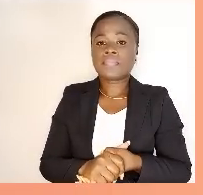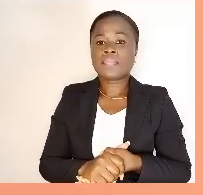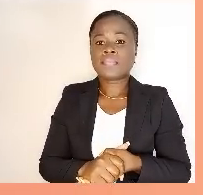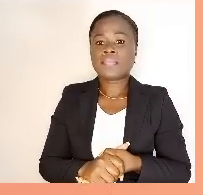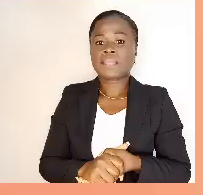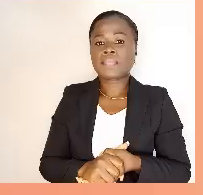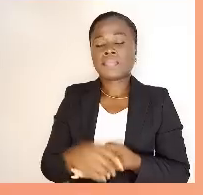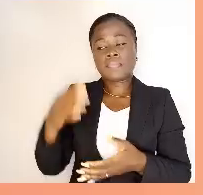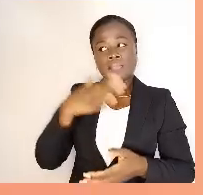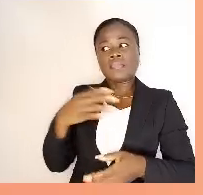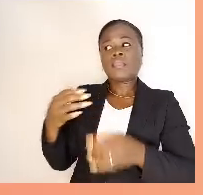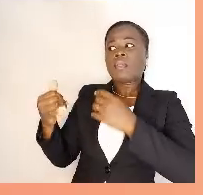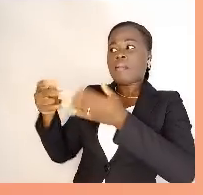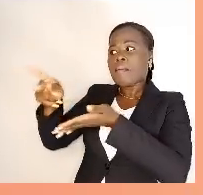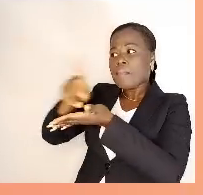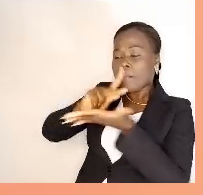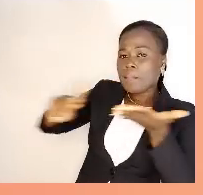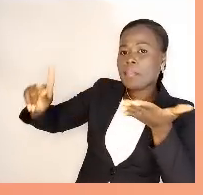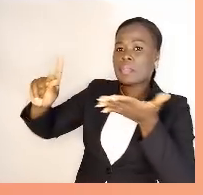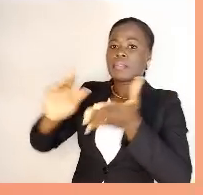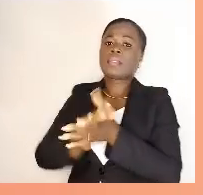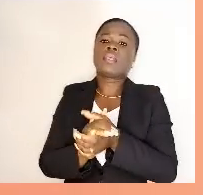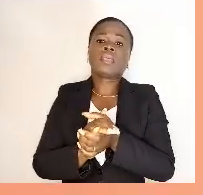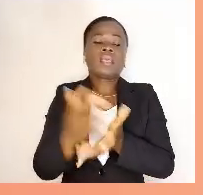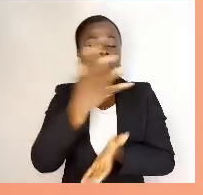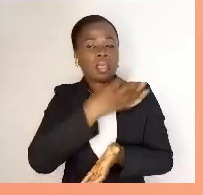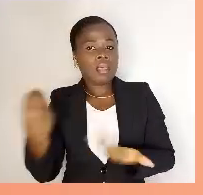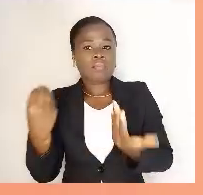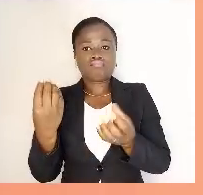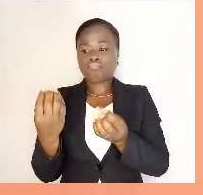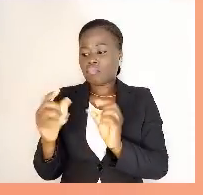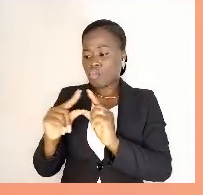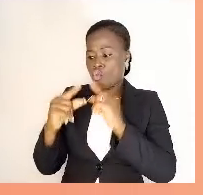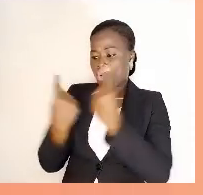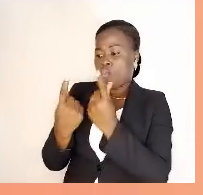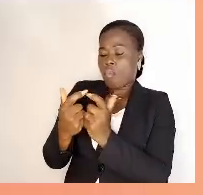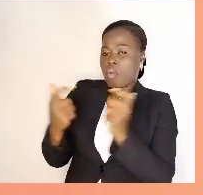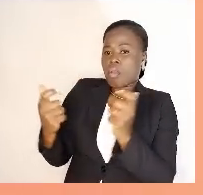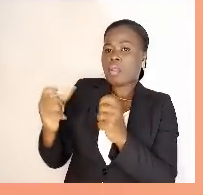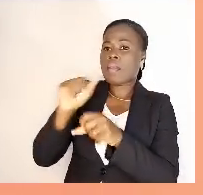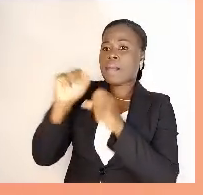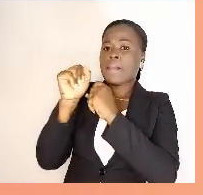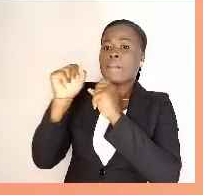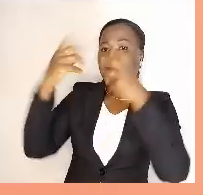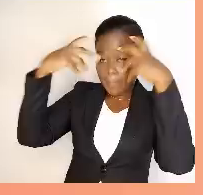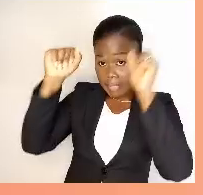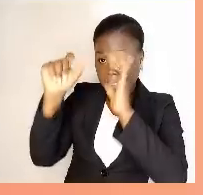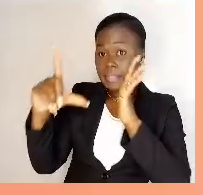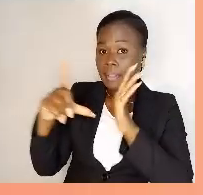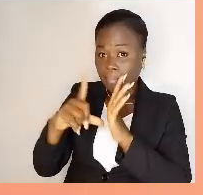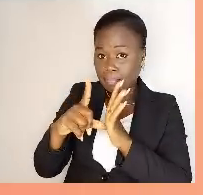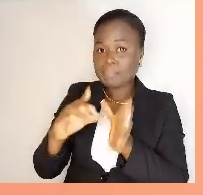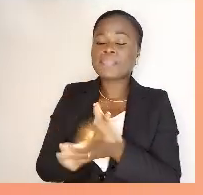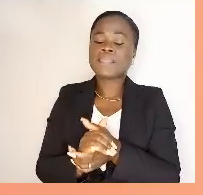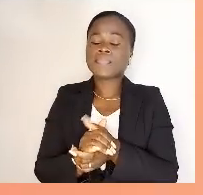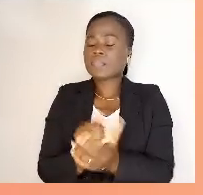pour la République, et à la grande coalition de la majorité présidentielle.